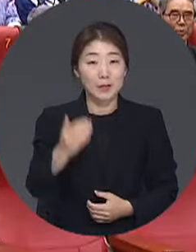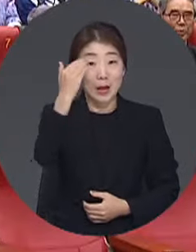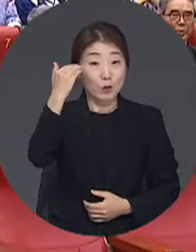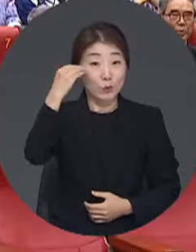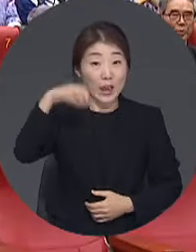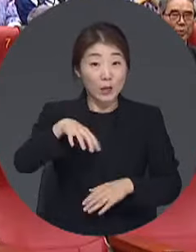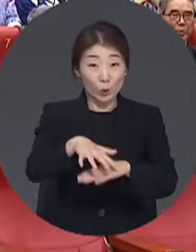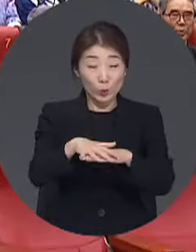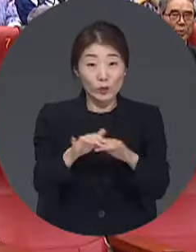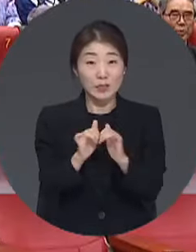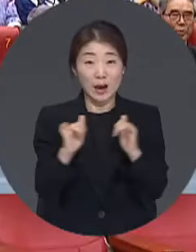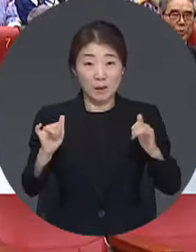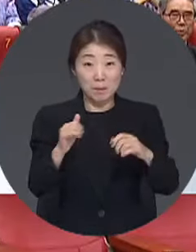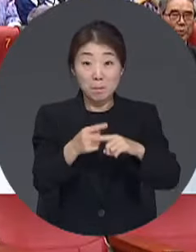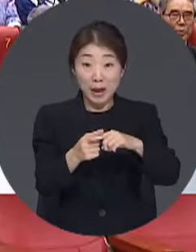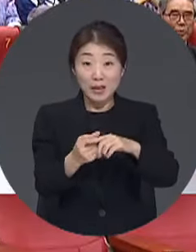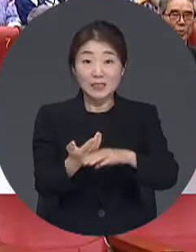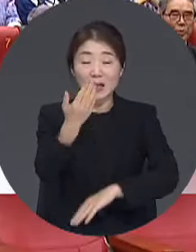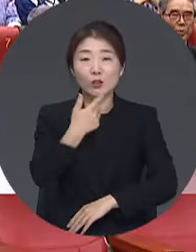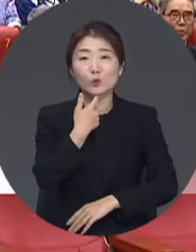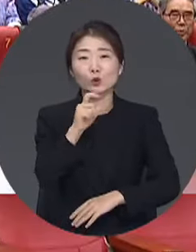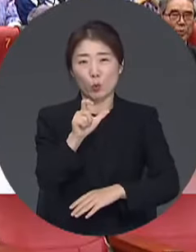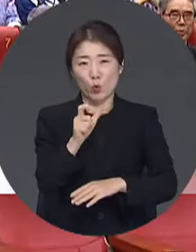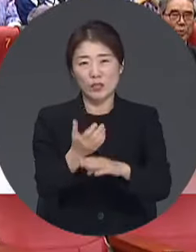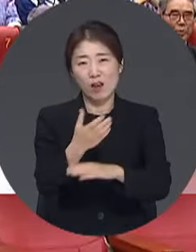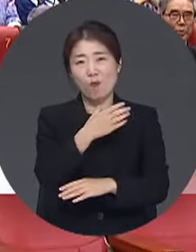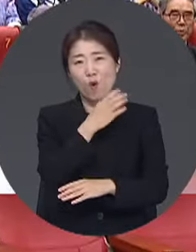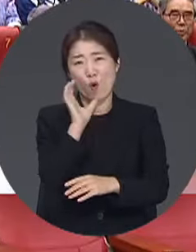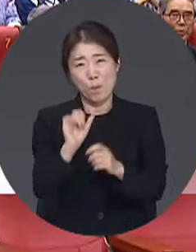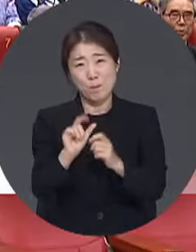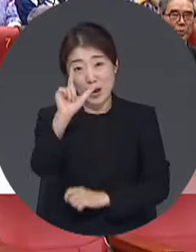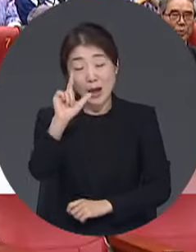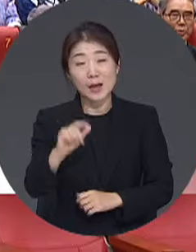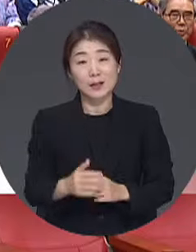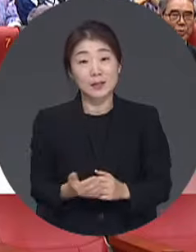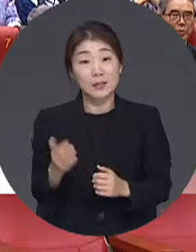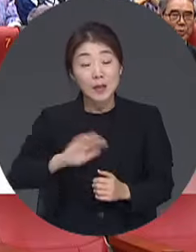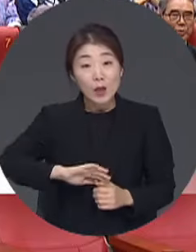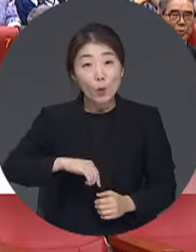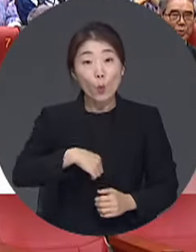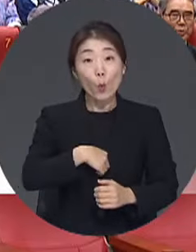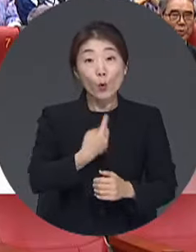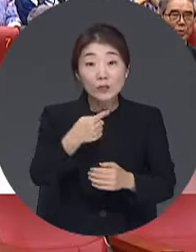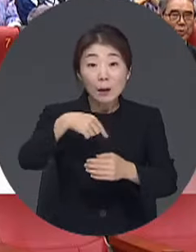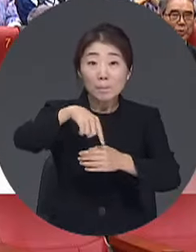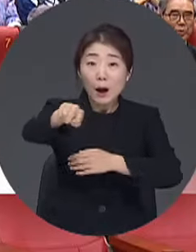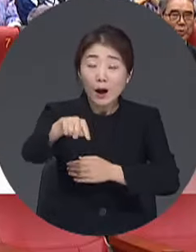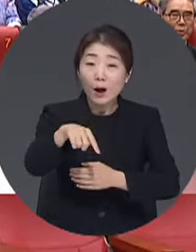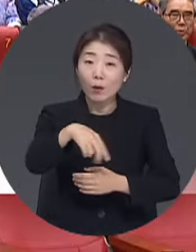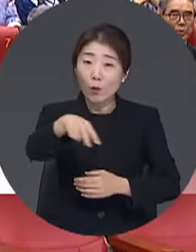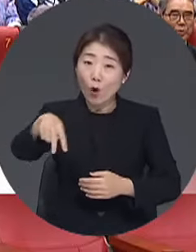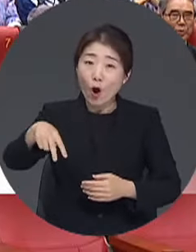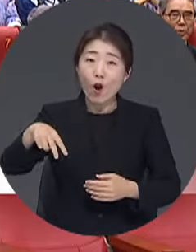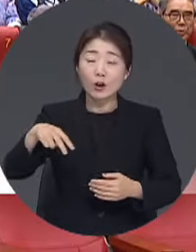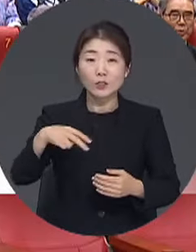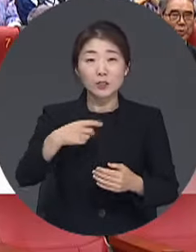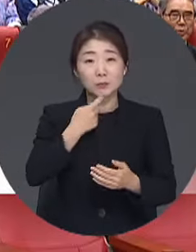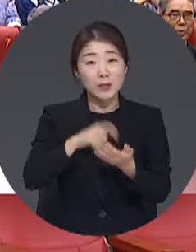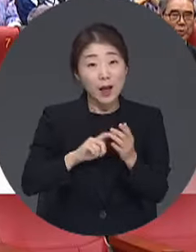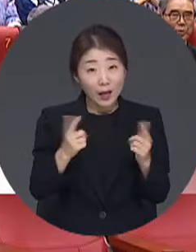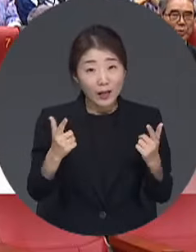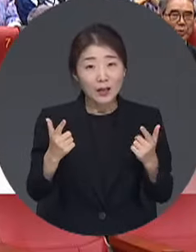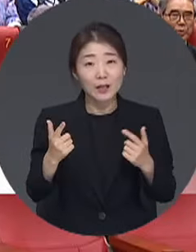우리나라 농촌인구의 절반은 65세 이상의 고령층 있니다 하지만 혼자 외출하는게 쉽지 않거나 혹은